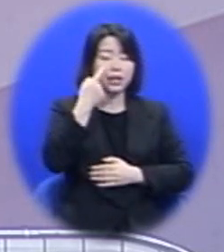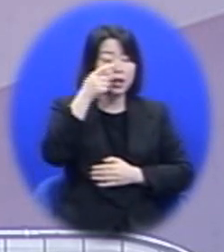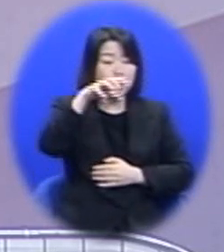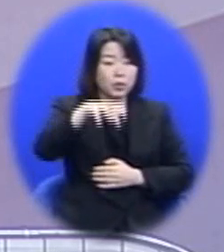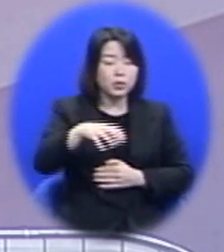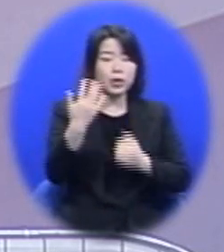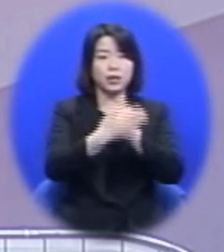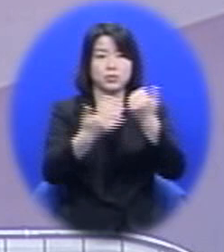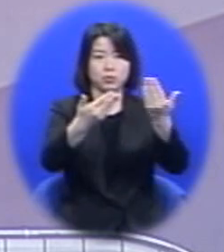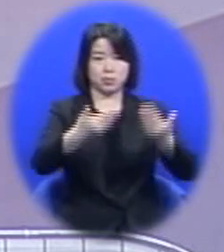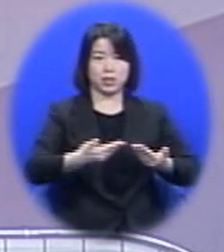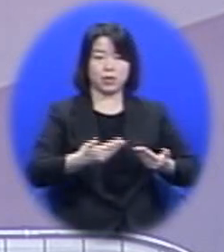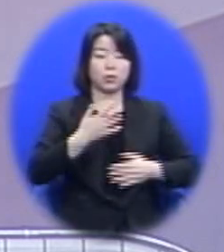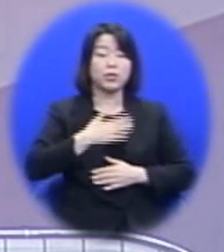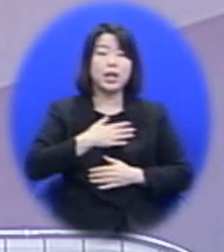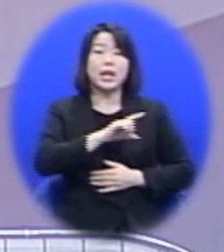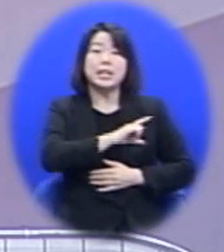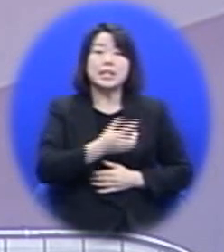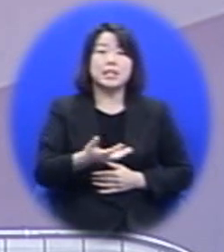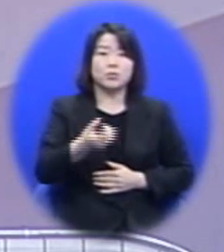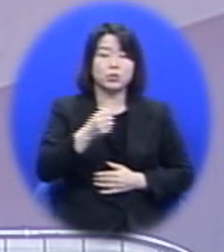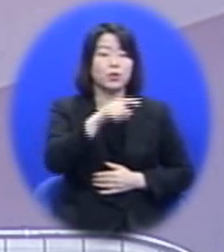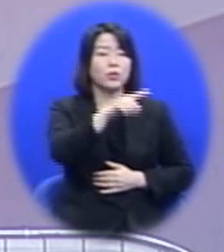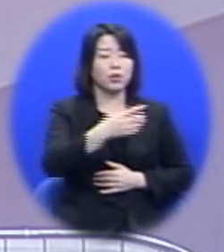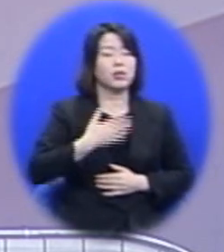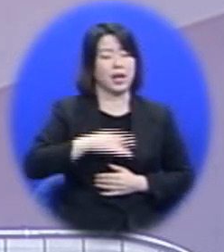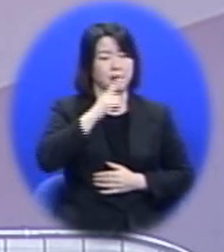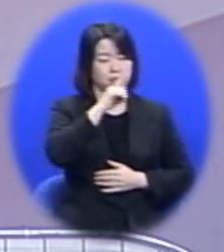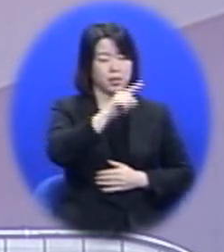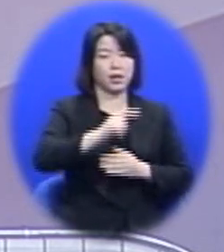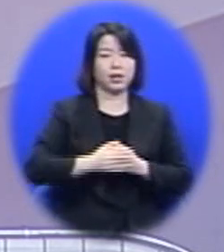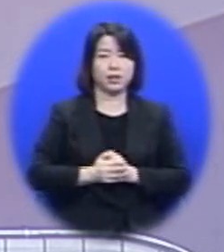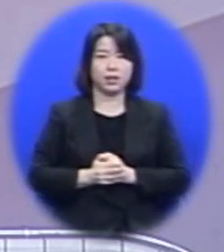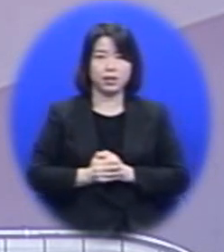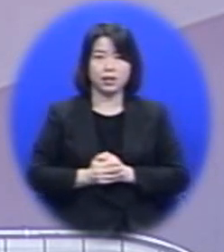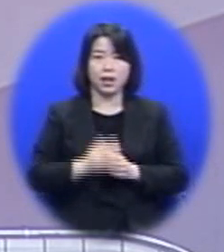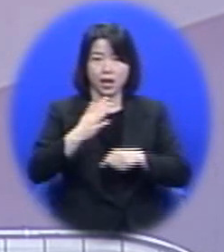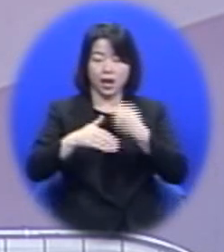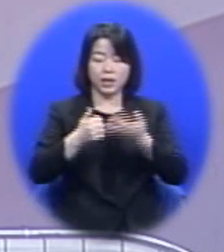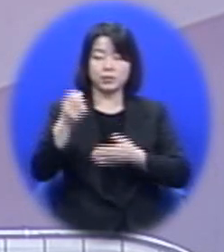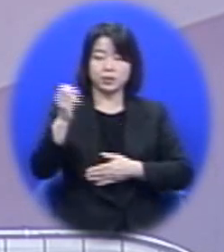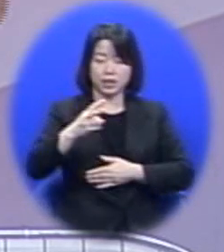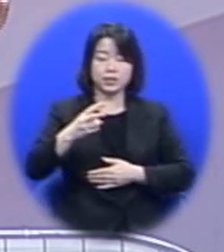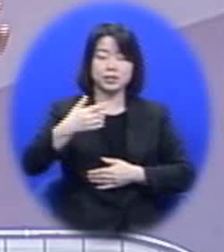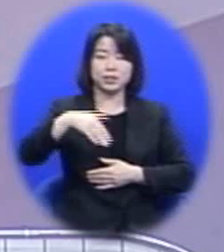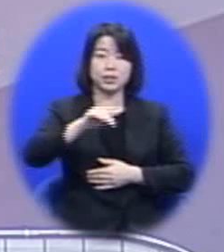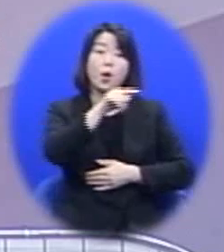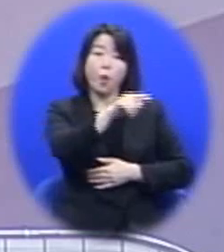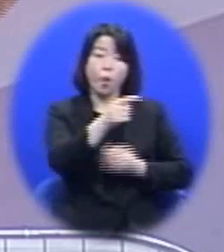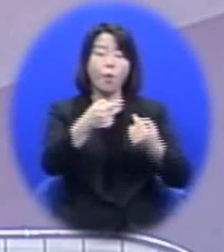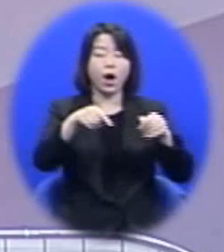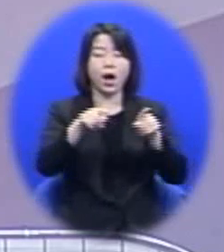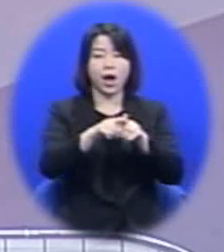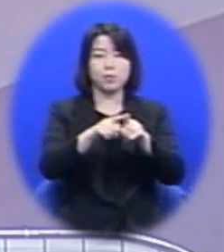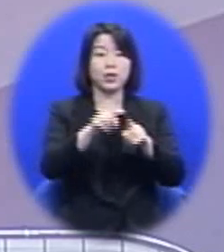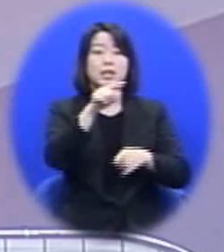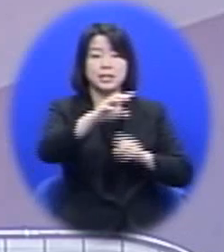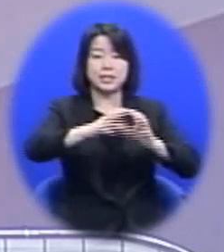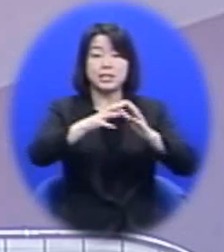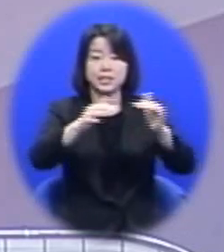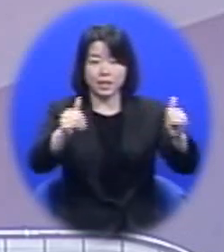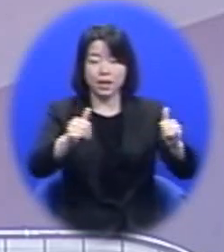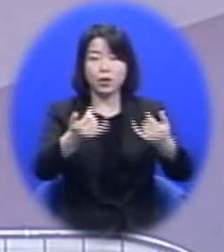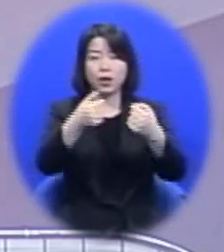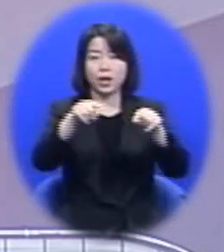입었고 내가 이름으로도 너를 알미니라. 하나님이 다시 가시겠다. 너와 같이 너희 백성과 같이